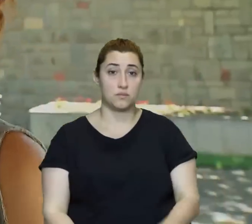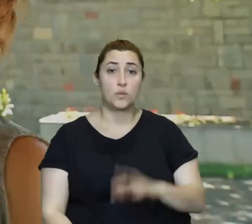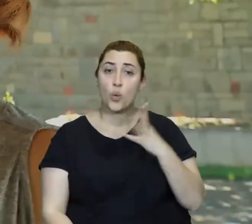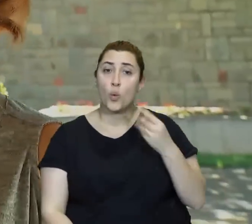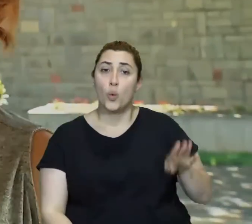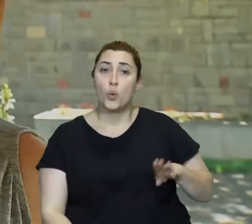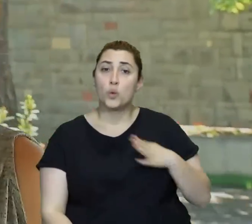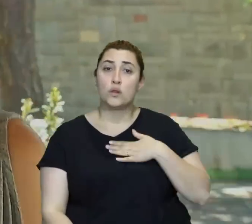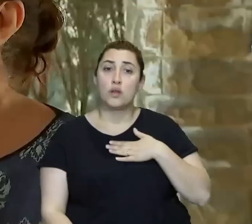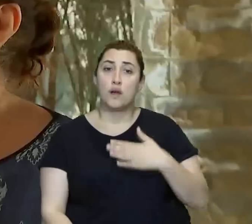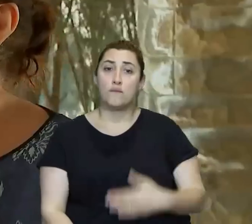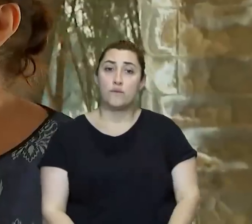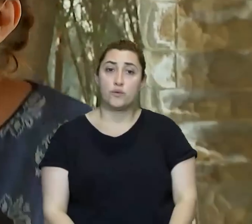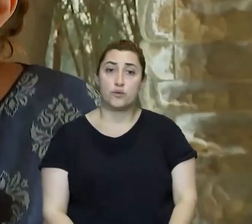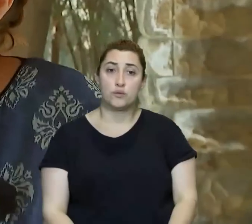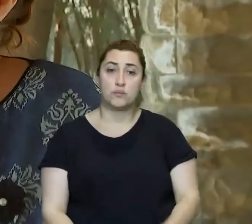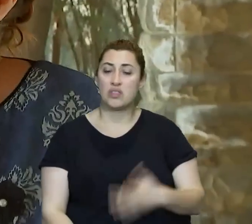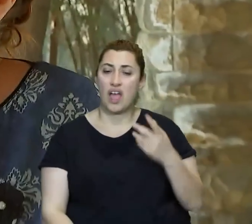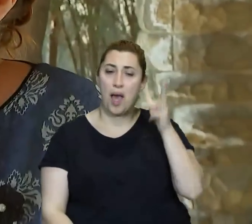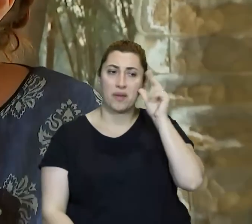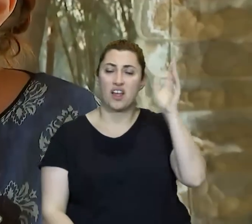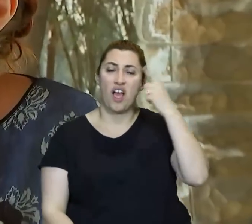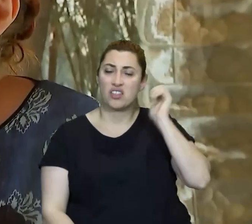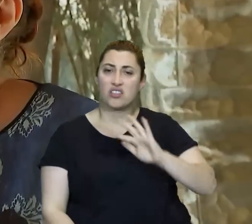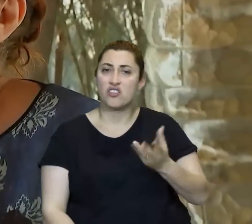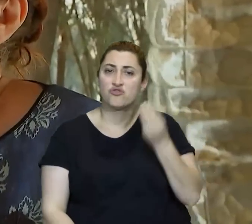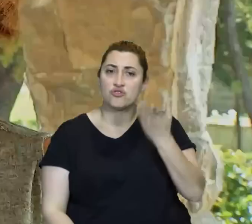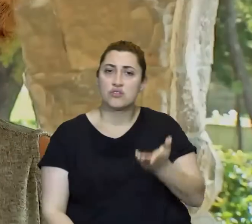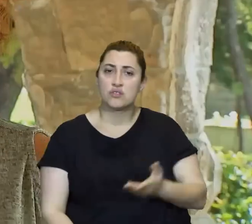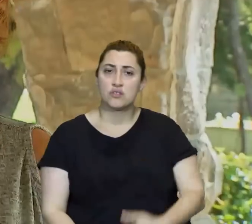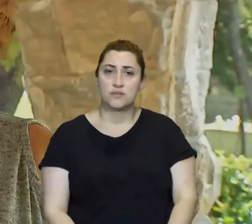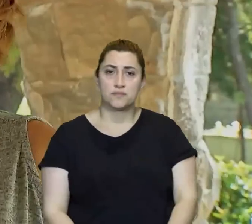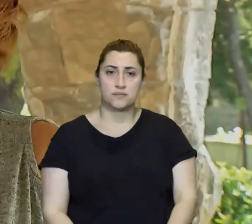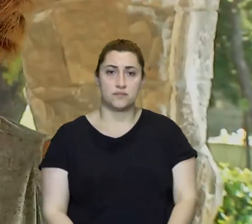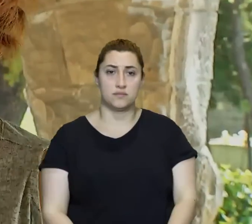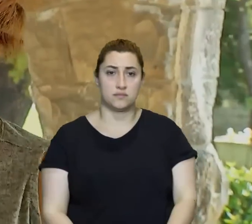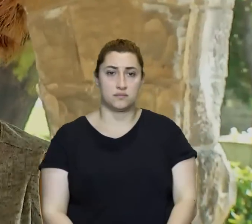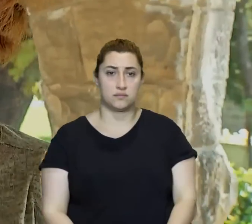Ne oldu yavrum? Nereden çıktı bu Amerika meselesi?